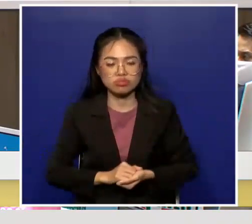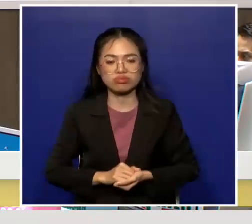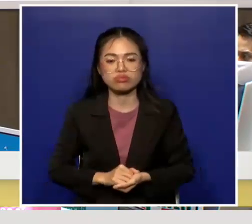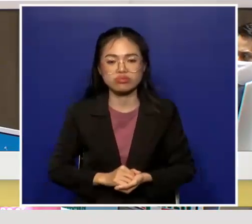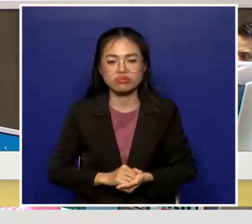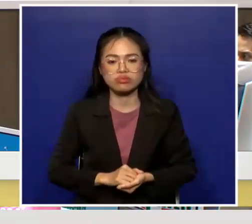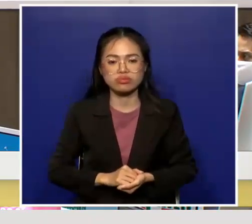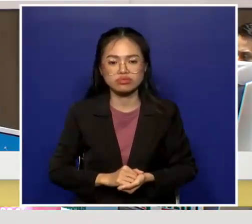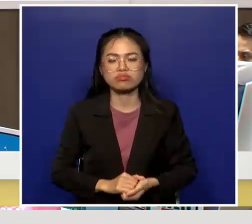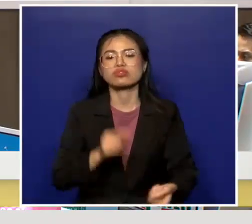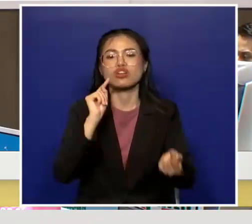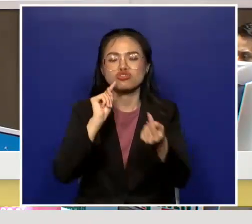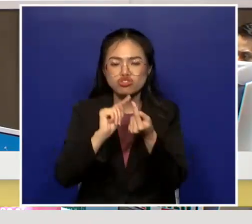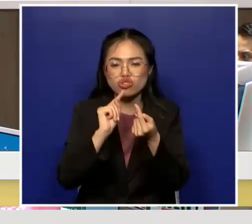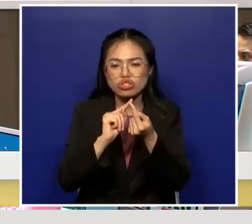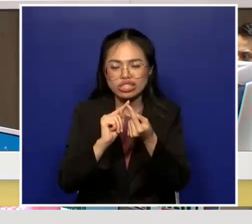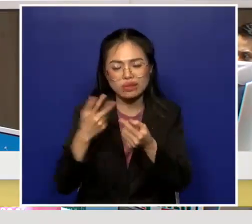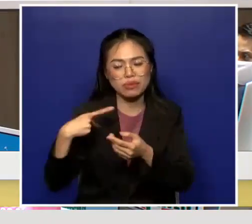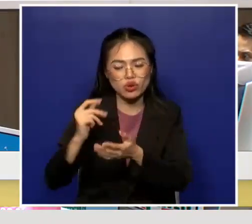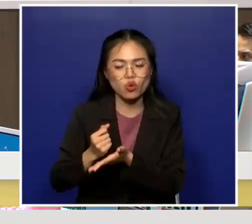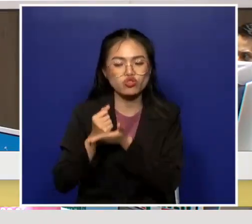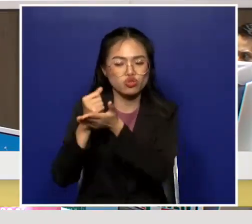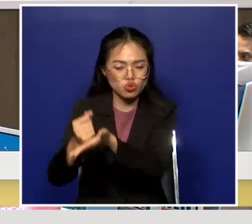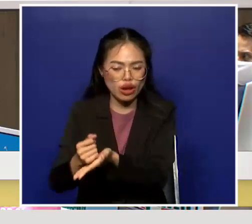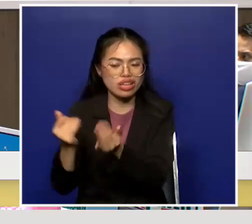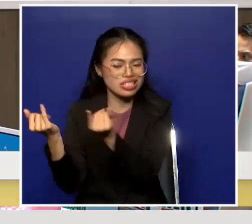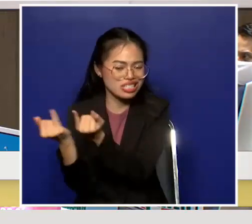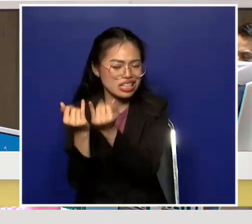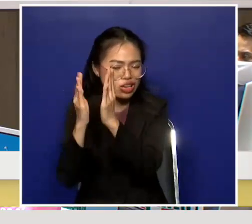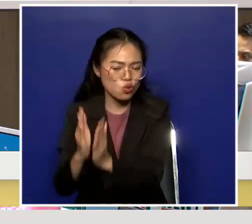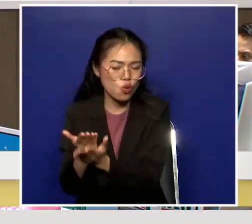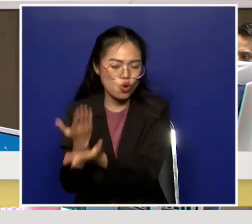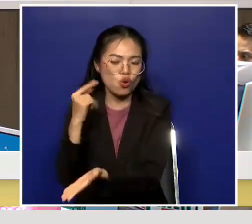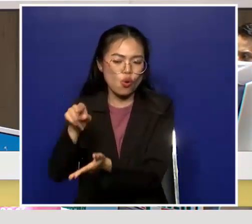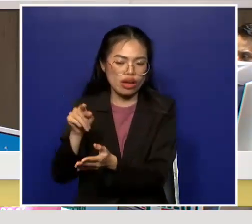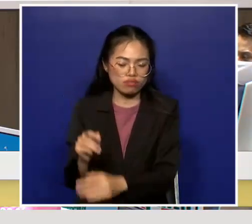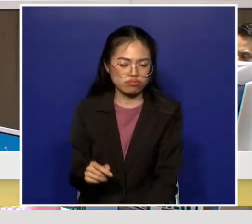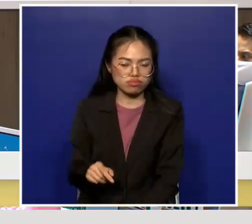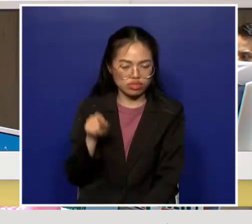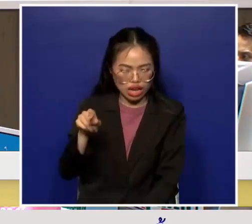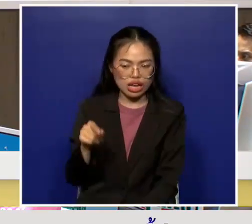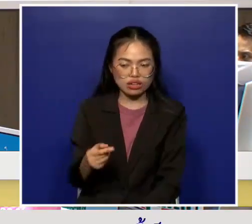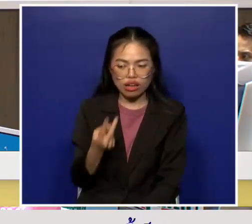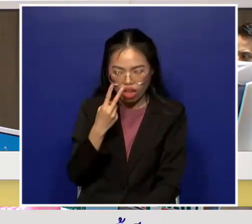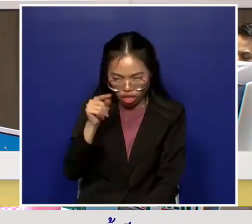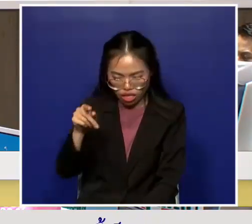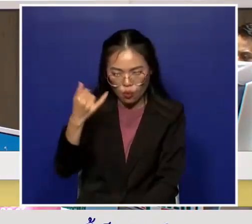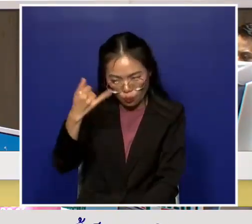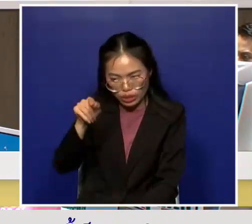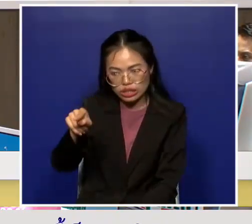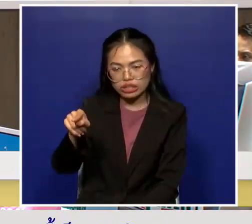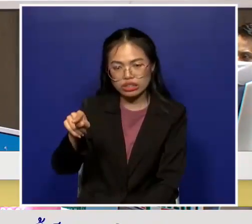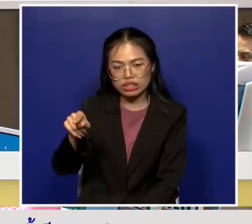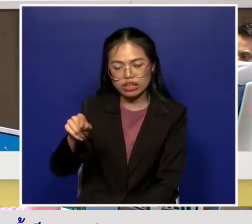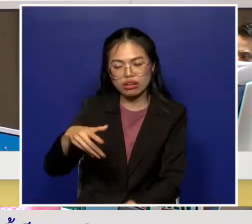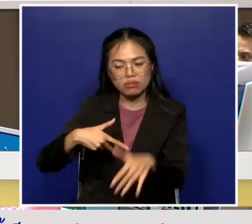เรื่องการเอื้อประโยชน์กับเจ้าสัวเนี่ยท่านหนีความผิดชอบไม่ได้หรอกพี่น้องจะเห็นว่าโคร